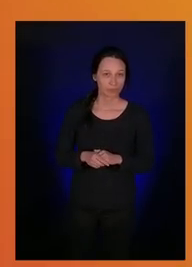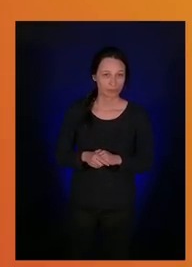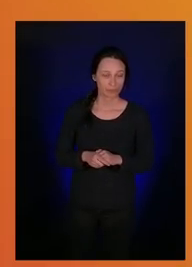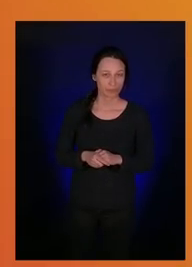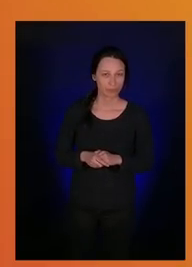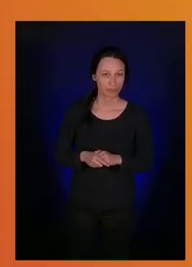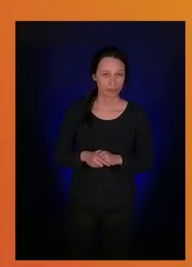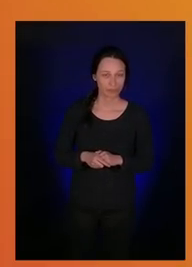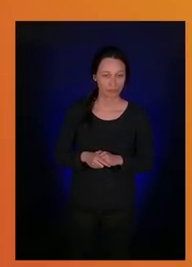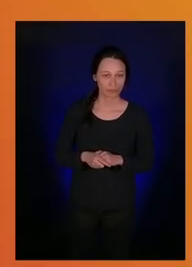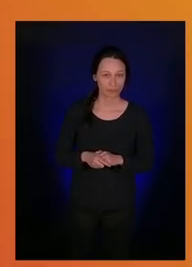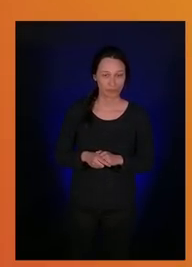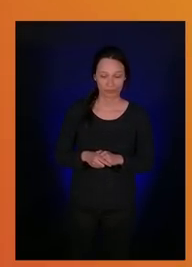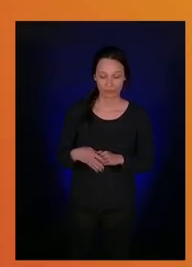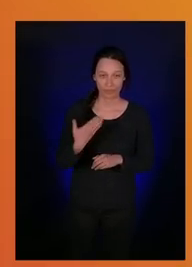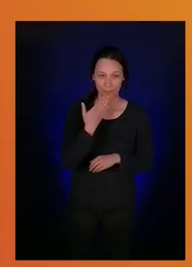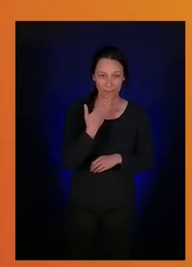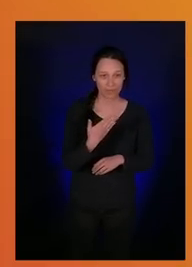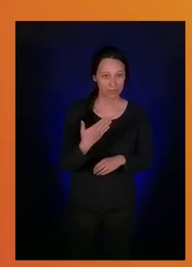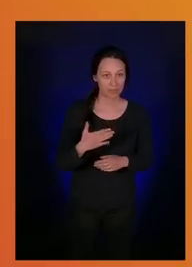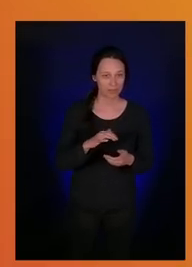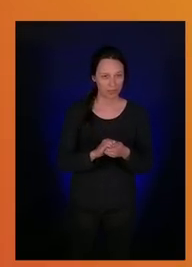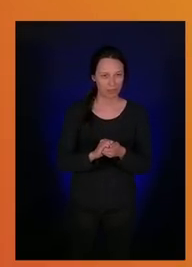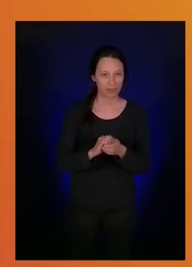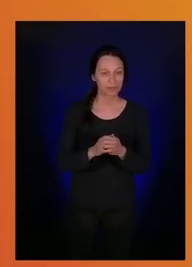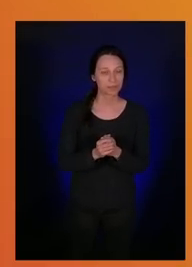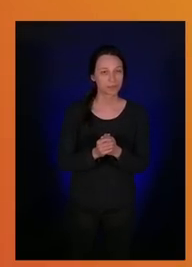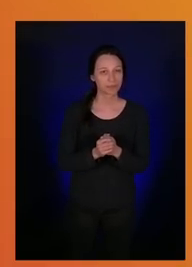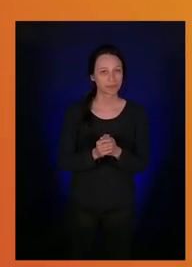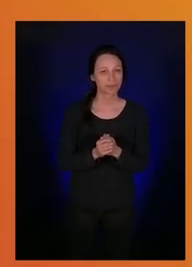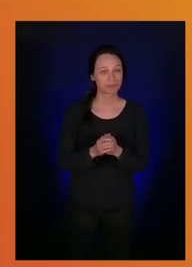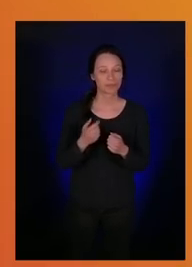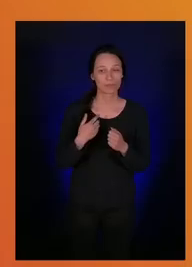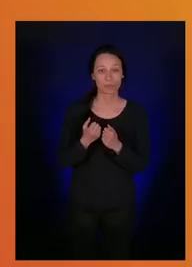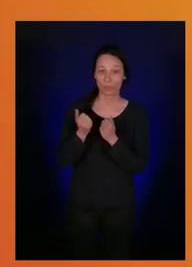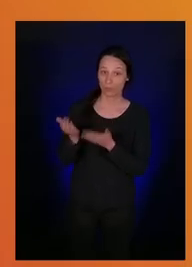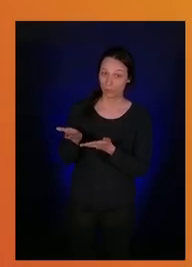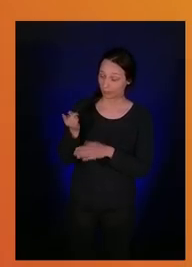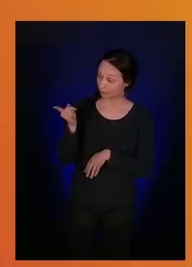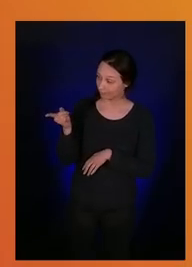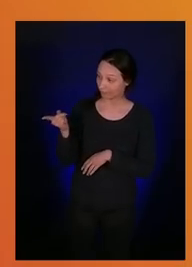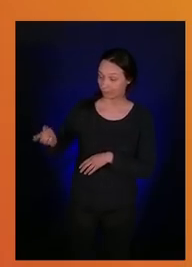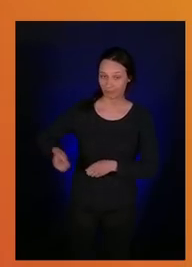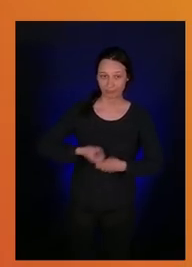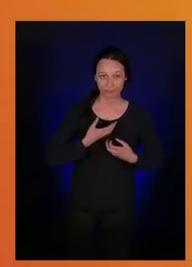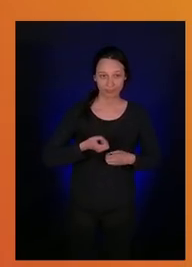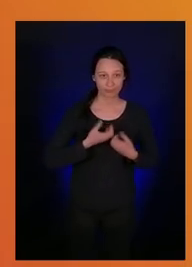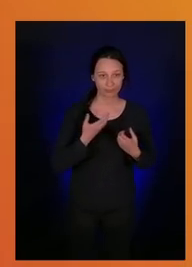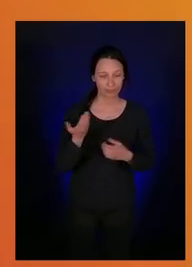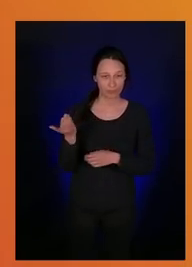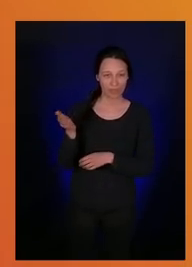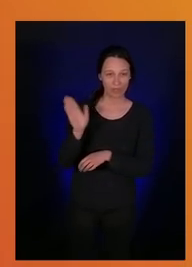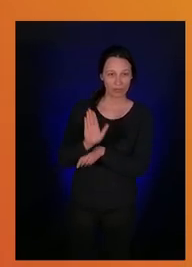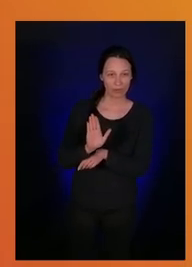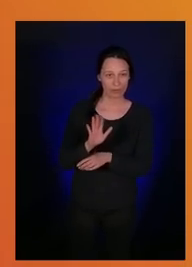Allez, merci les camarades. Alors je vous propose qu'on donne la parole à David Duguay qui va nous présenter le rapport